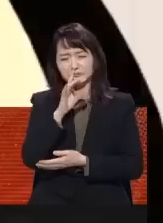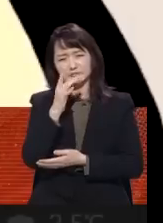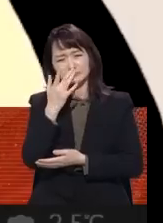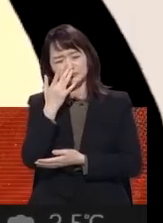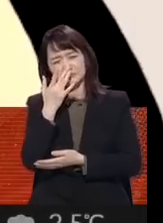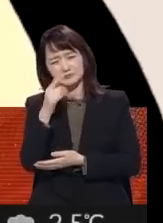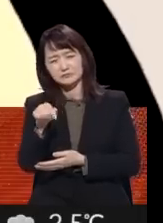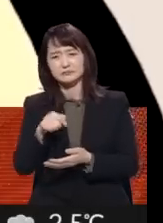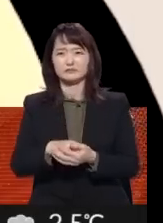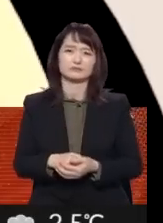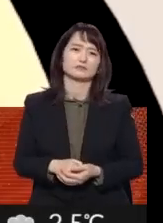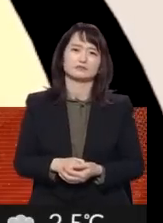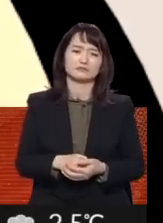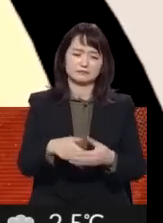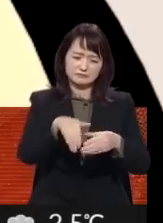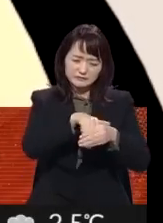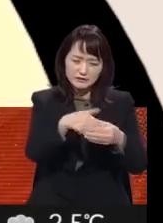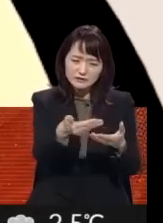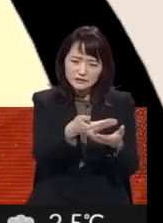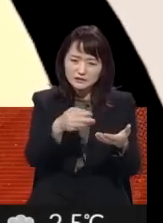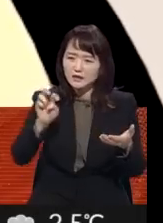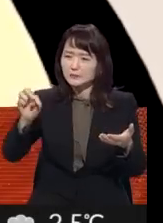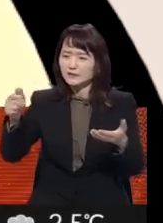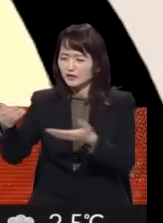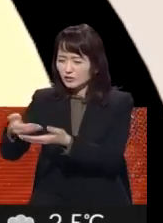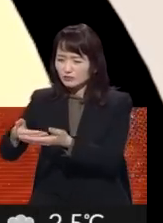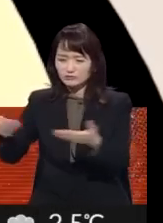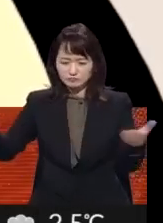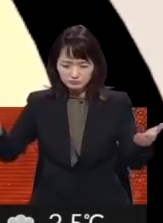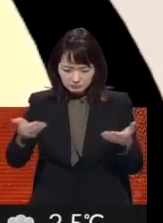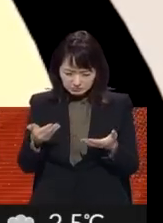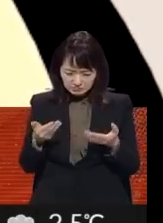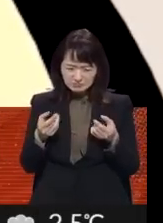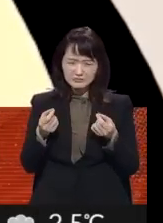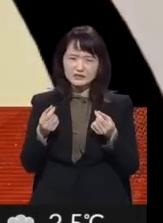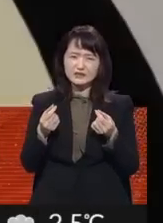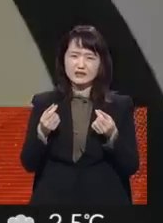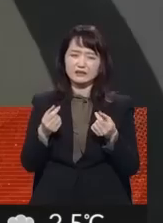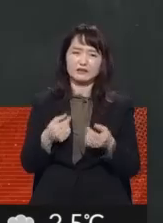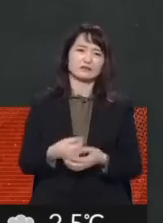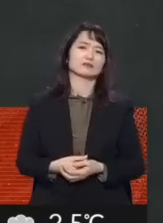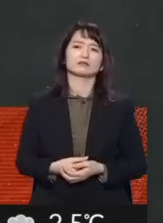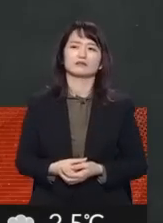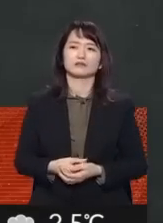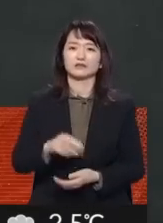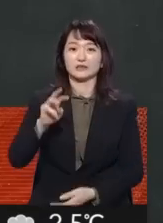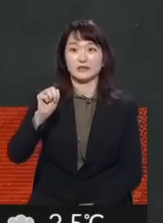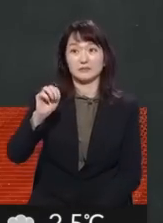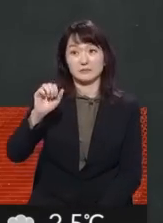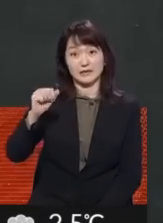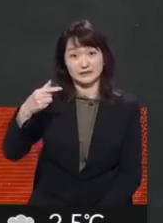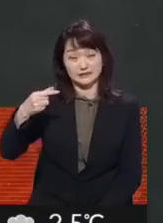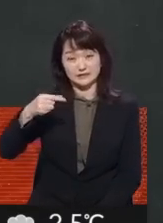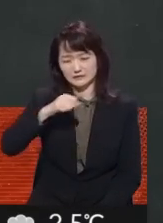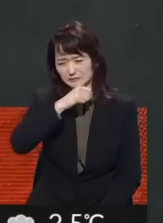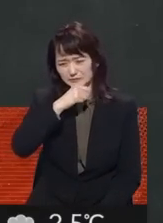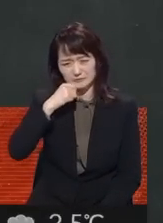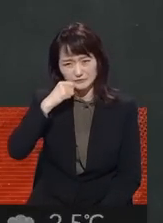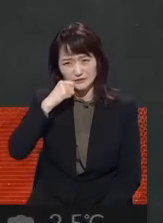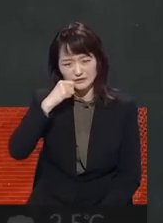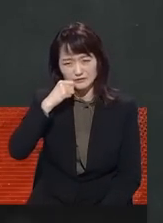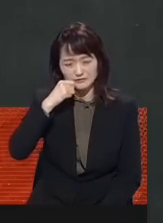된장국이랑 미역국이랑 맛이 구분이 안 될 정도로 비슷한 수준이 돼버렸다고 합니다 사실 우리는 다 MSG 맛에 익숙하잖아요이